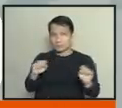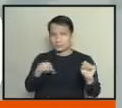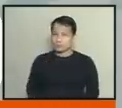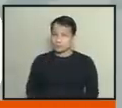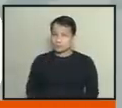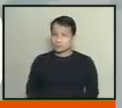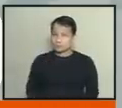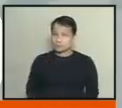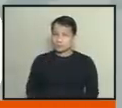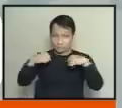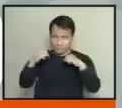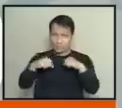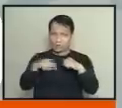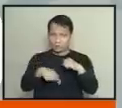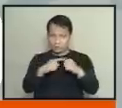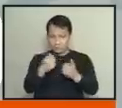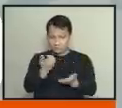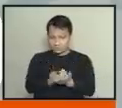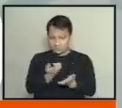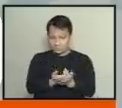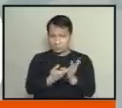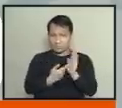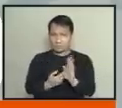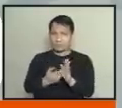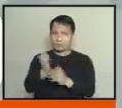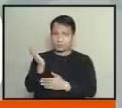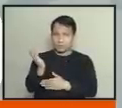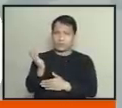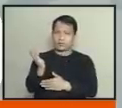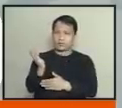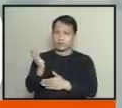Eto, sir, meron ako ditong ebidensya na pag humingi ako